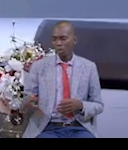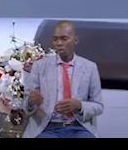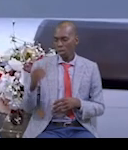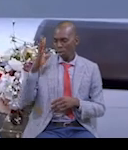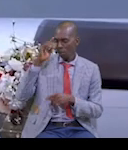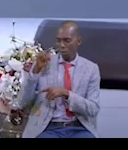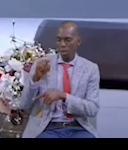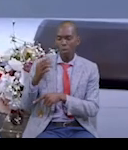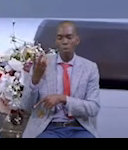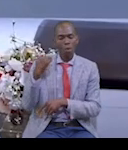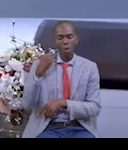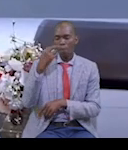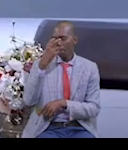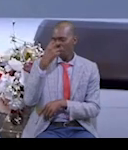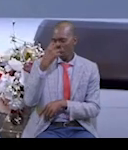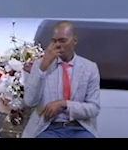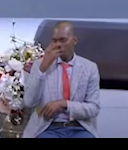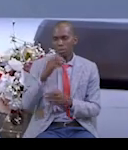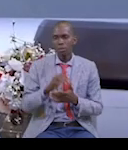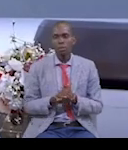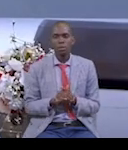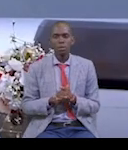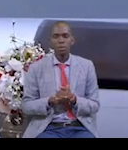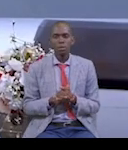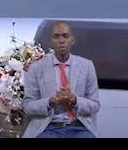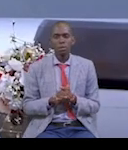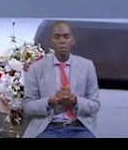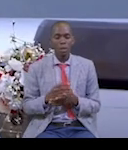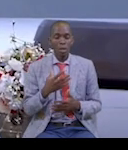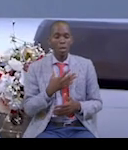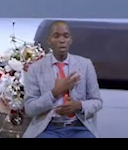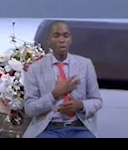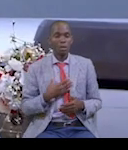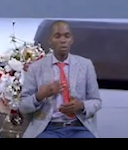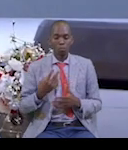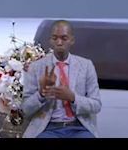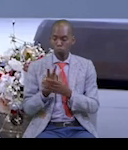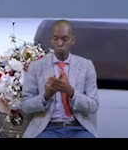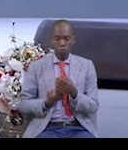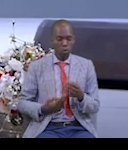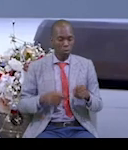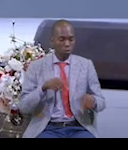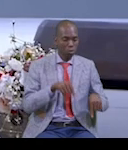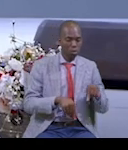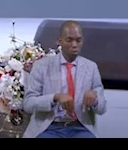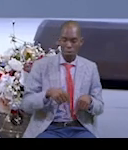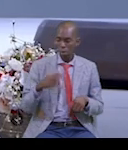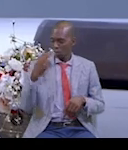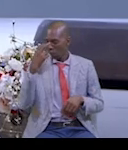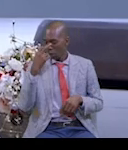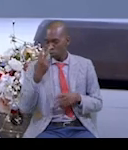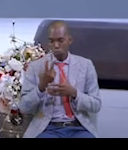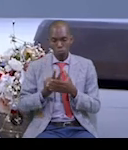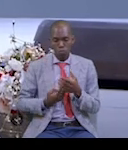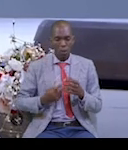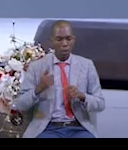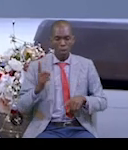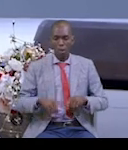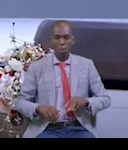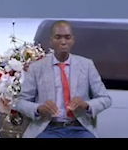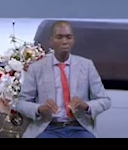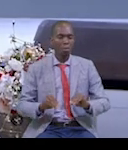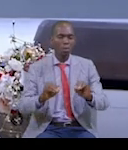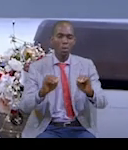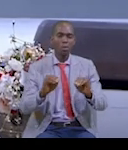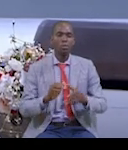వాస్ బ్లైండ్ ఒక గుడ్డి వాడు ఉన్నట అండ్ బోత్ ఆఫ్ దెం కుడ్ నాట్ గో ఫార్వర్డ్ వారిద్దరు